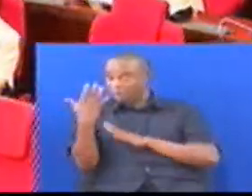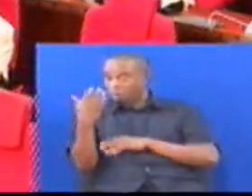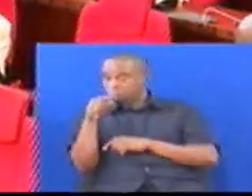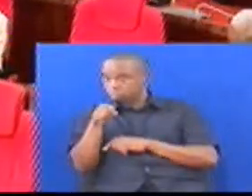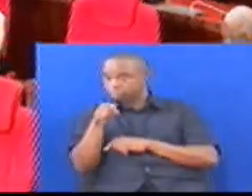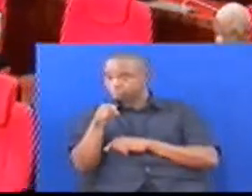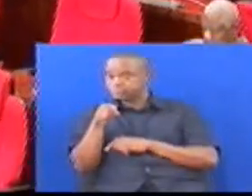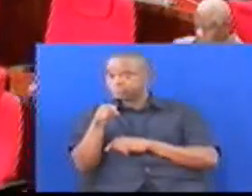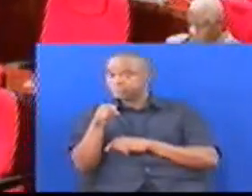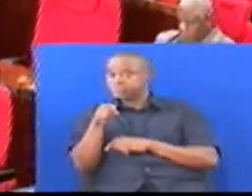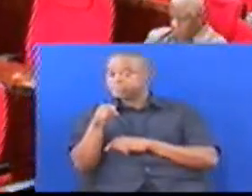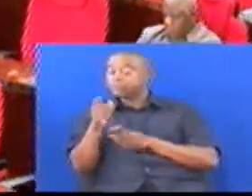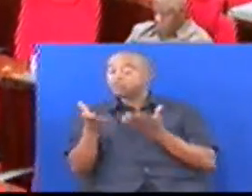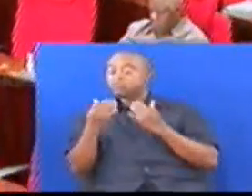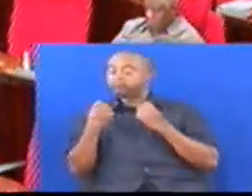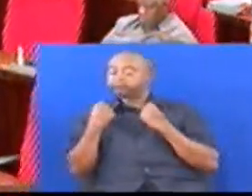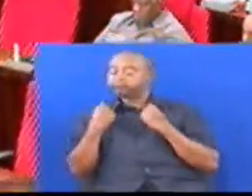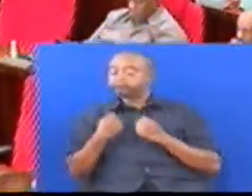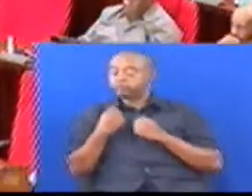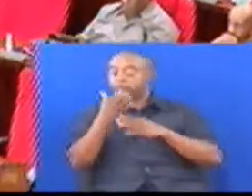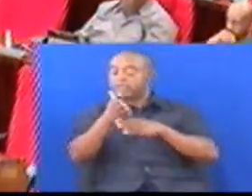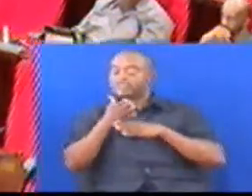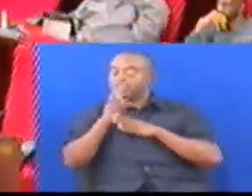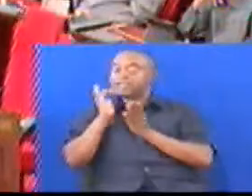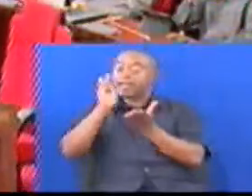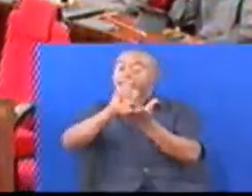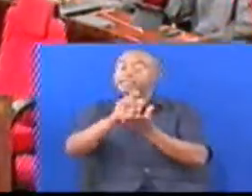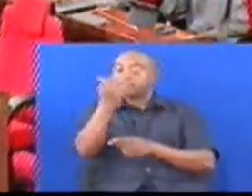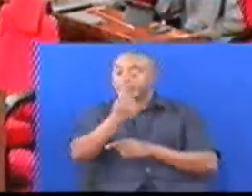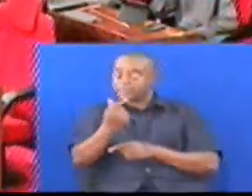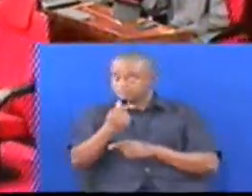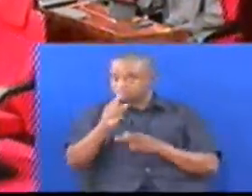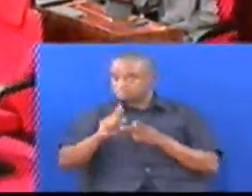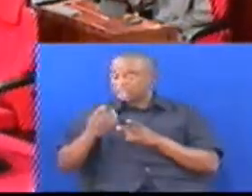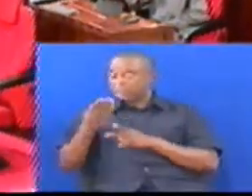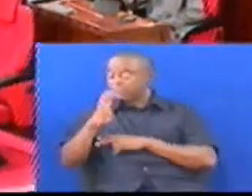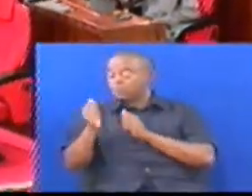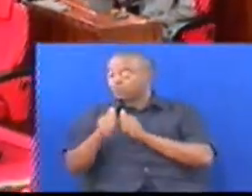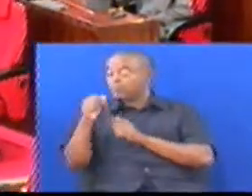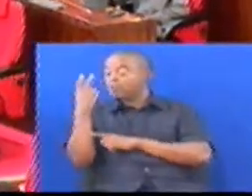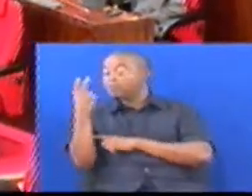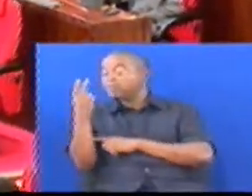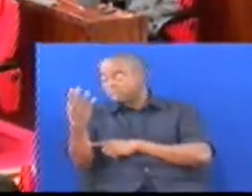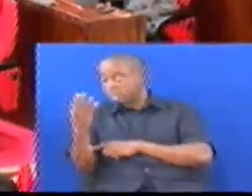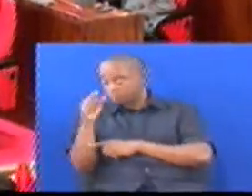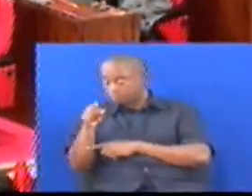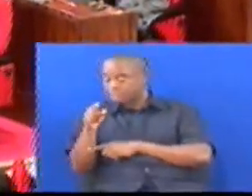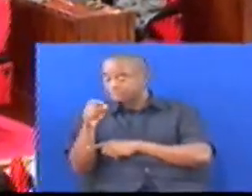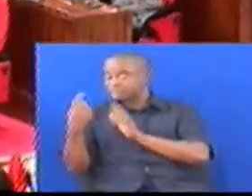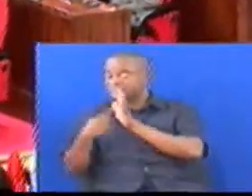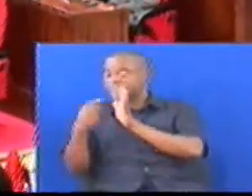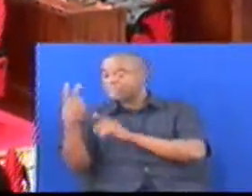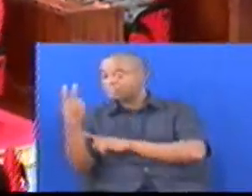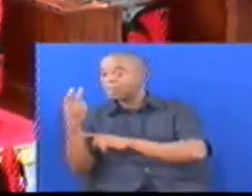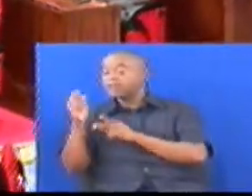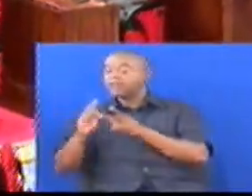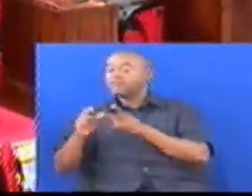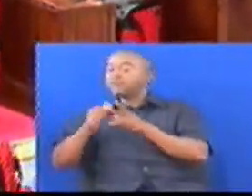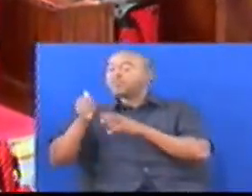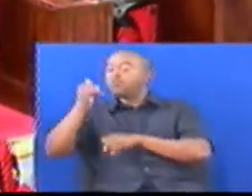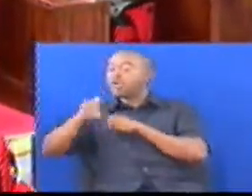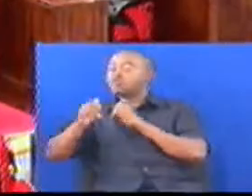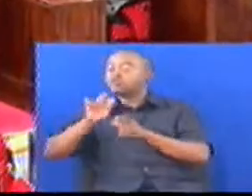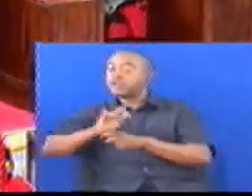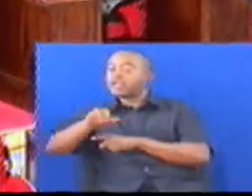85.6, uimarishaji wa shirika la ndege Tanzania shilingi bilioni 14.67, na malipo ya mwisho ya